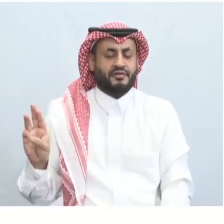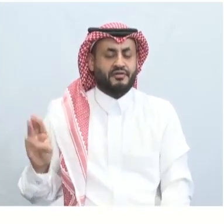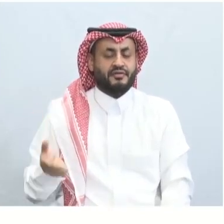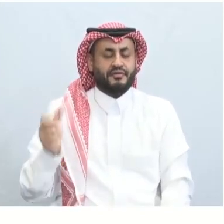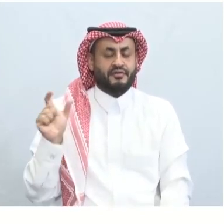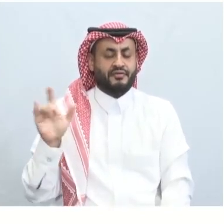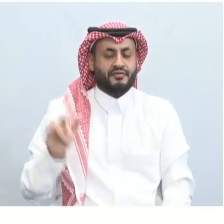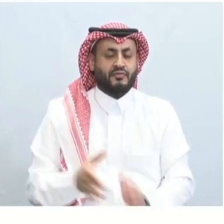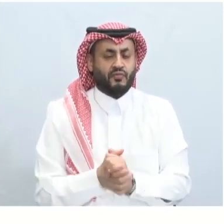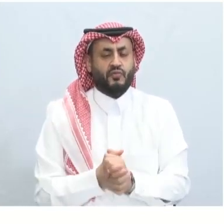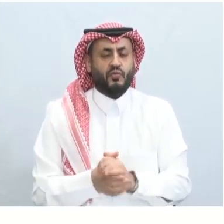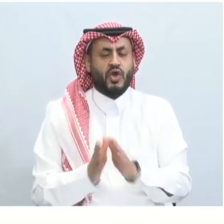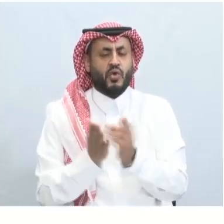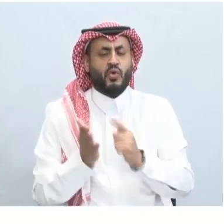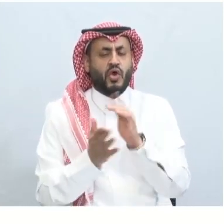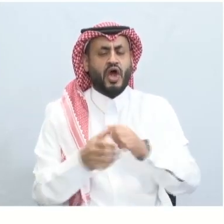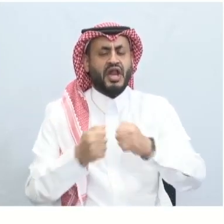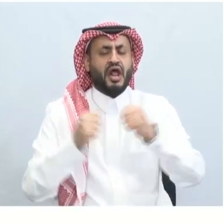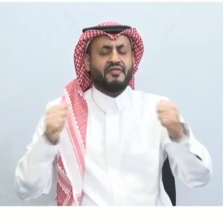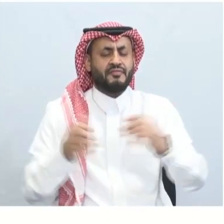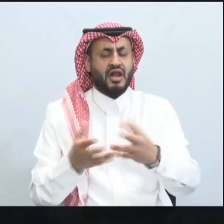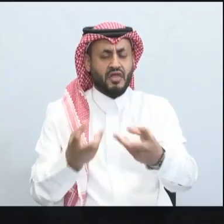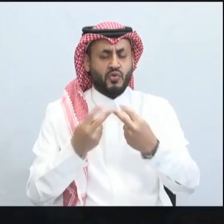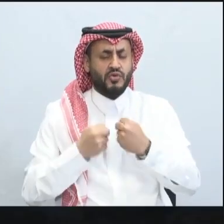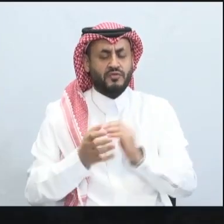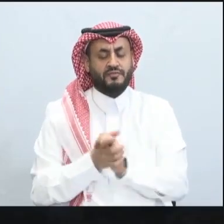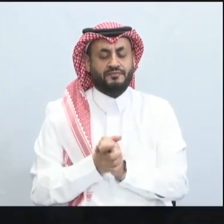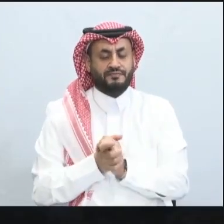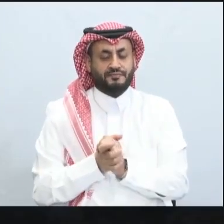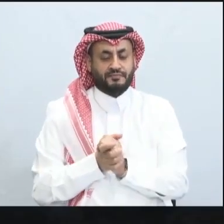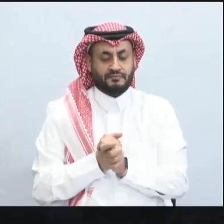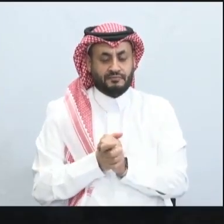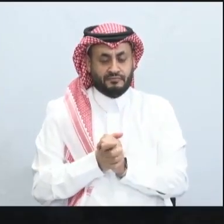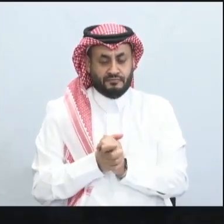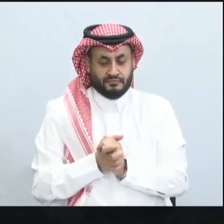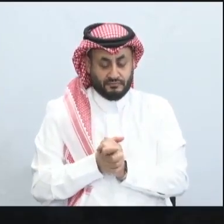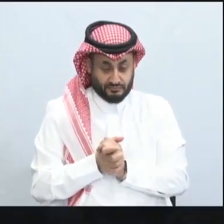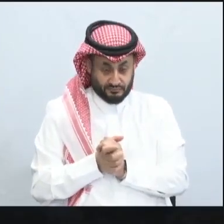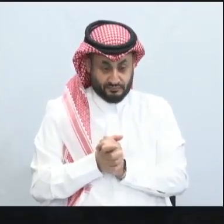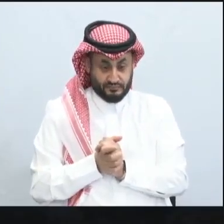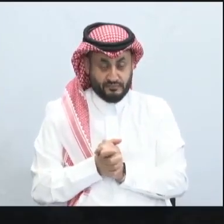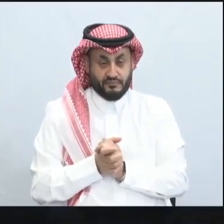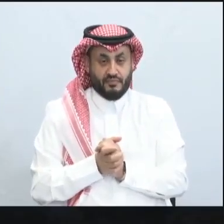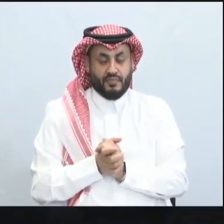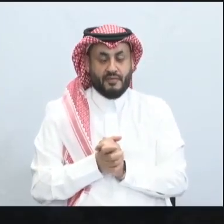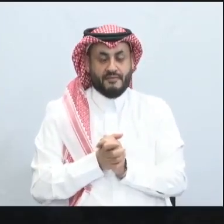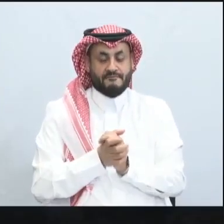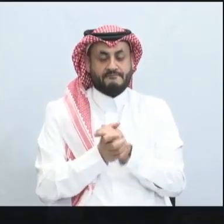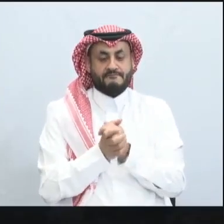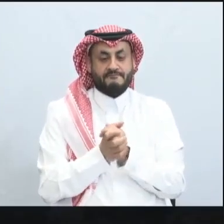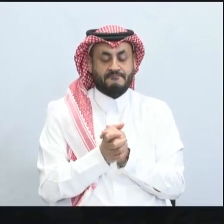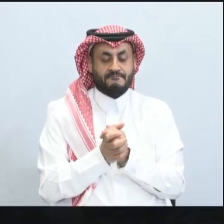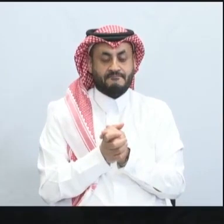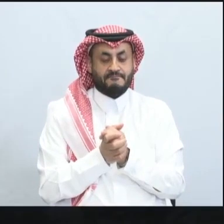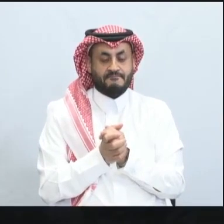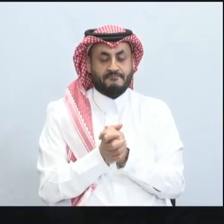الذي اوتيته فاذا هذه الصوره العظيمه وهي في بدايه المصحف نجدها انها